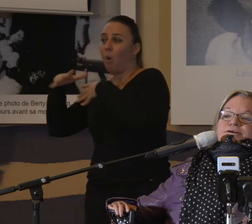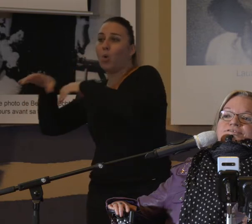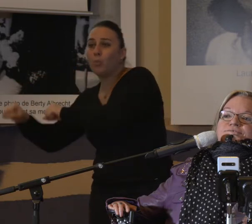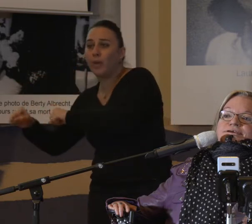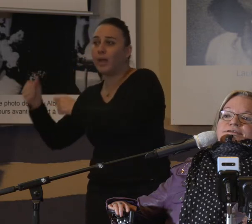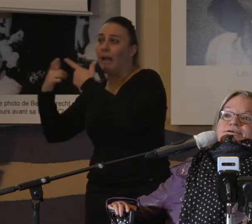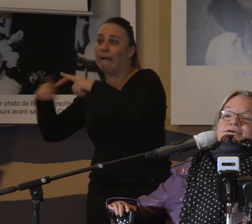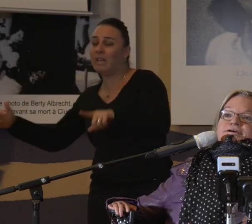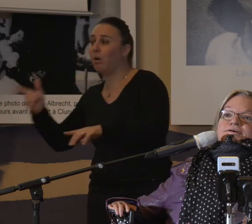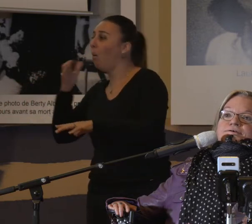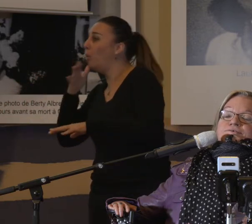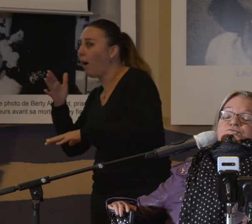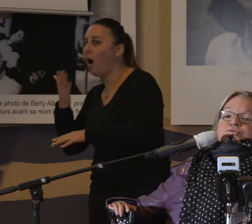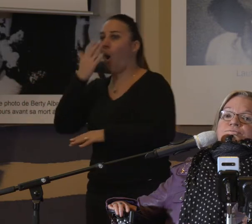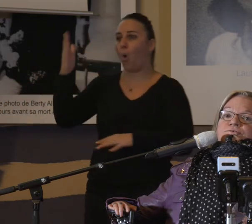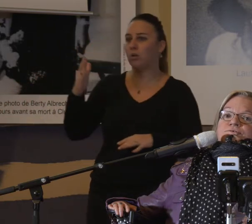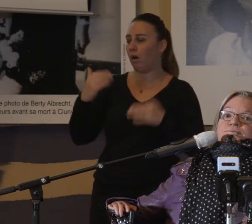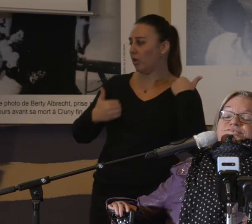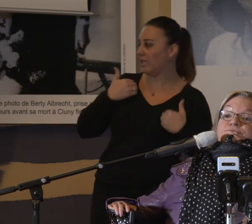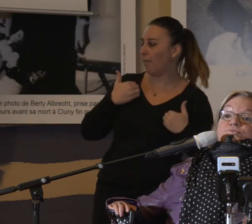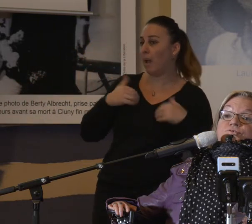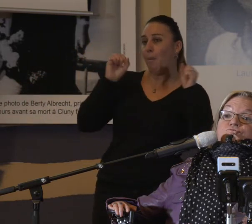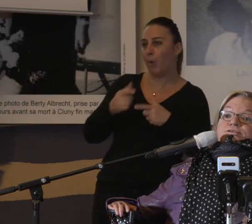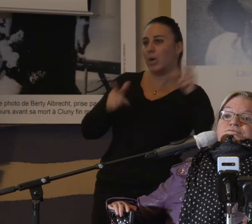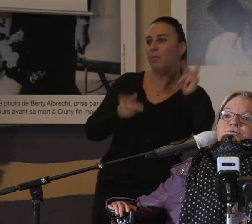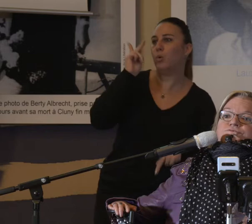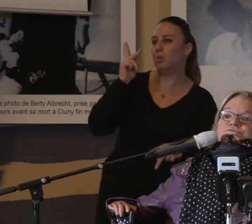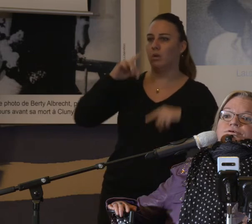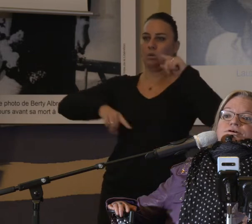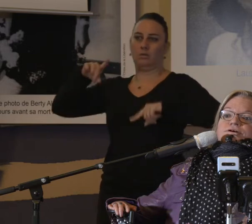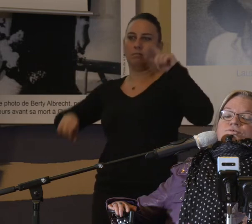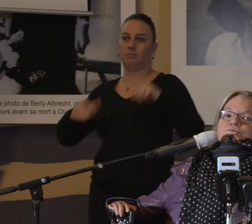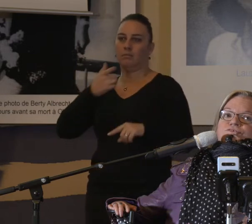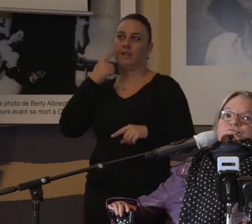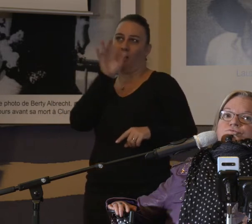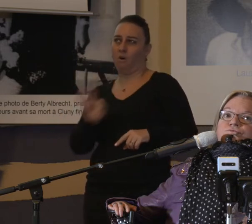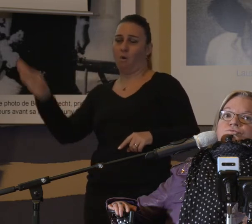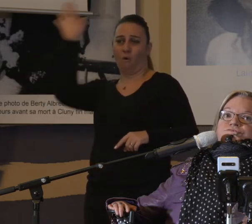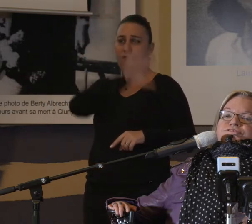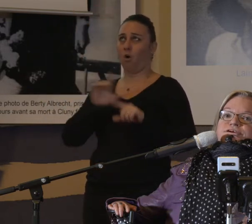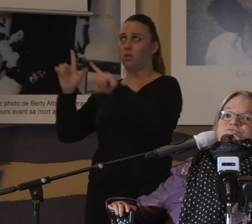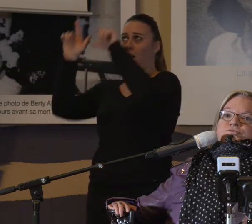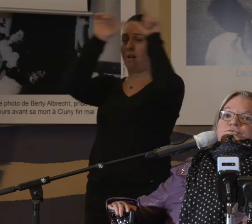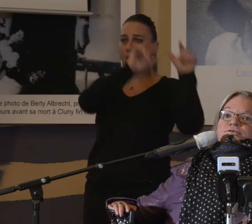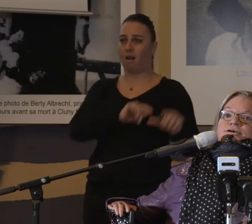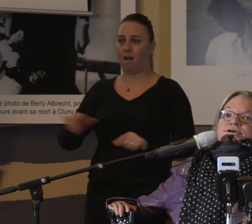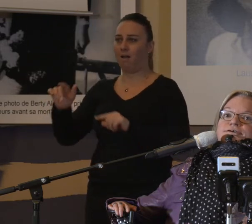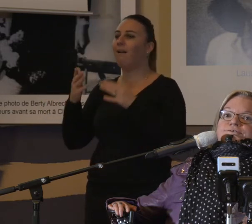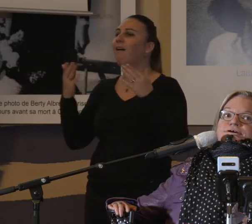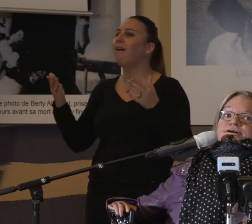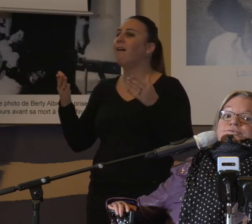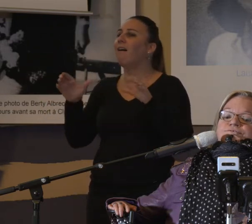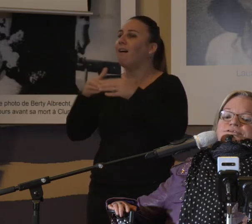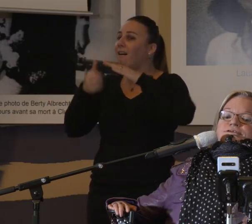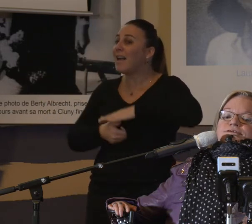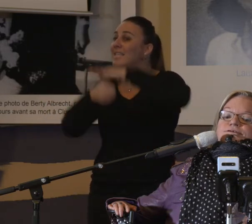et opérationnels. Et nous sommes basés donc dans toute la France, sachant que le siège est